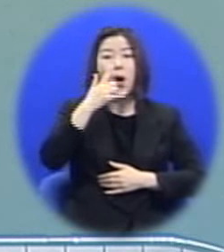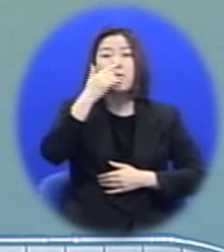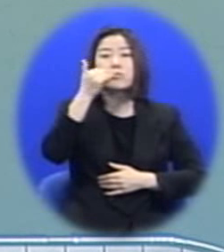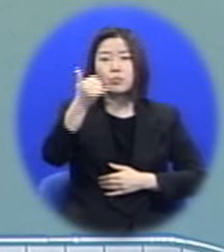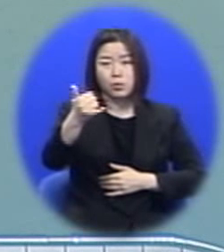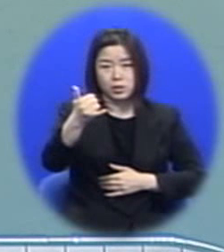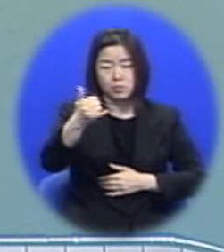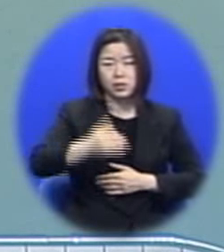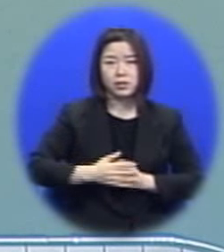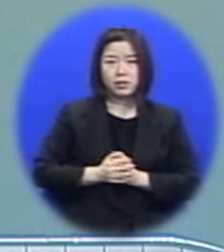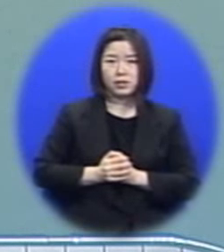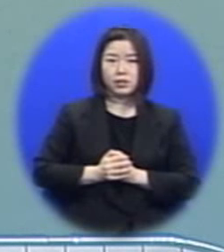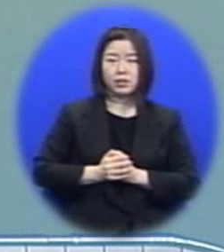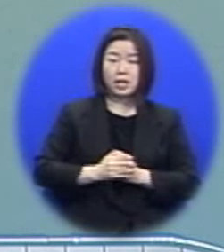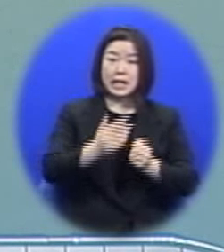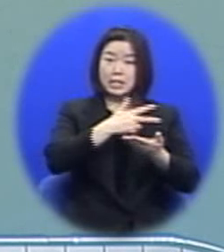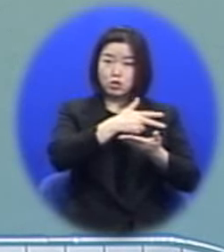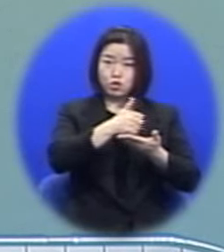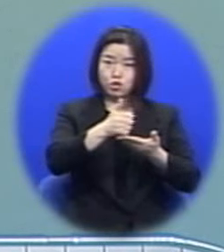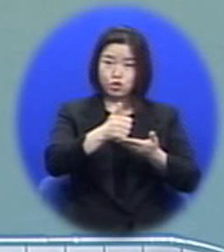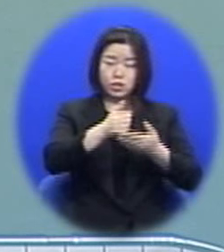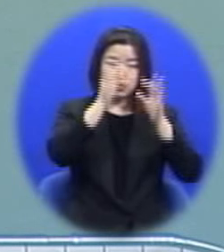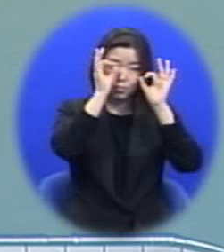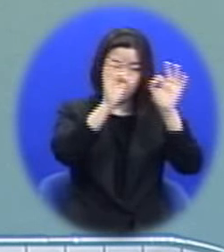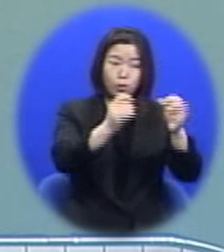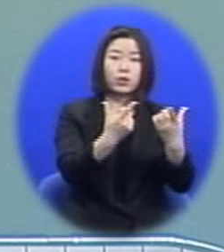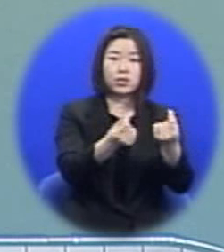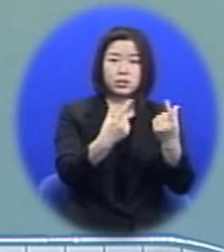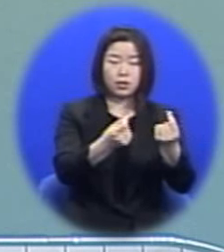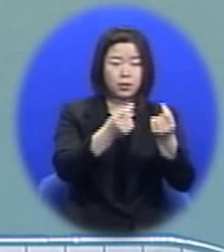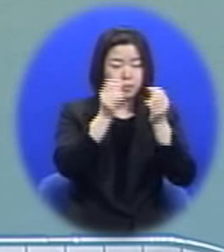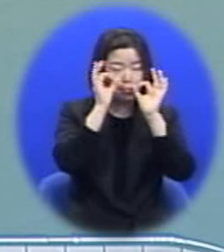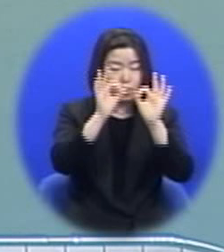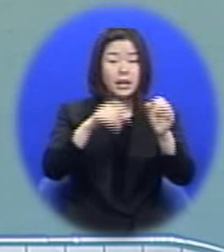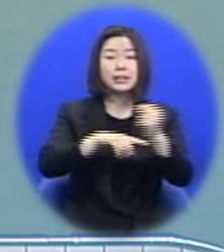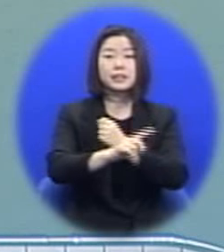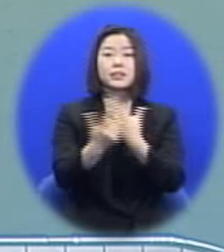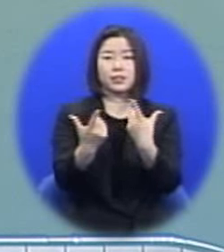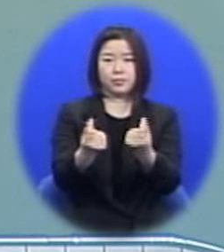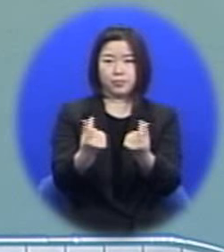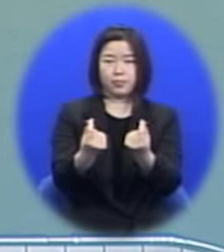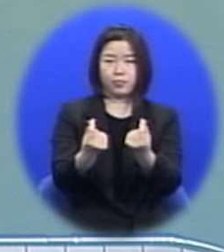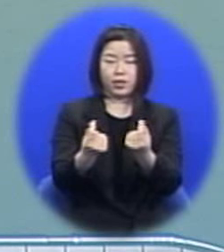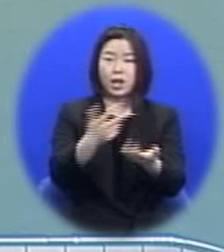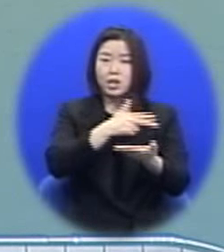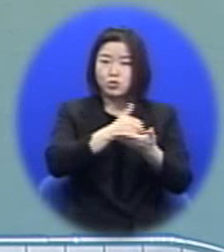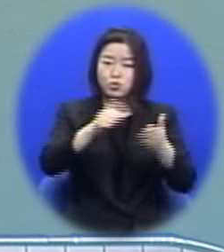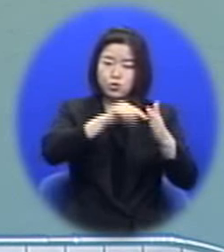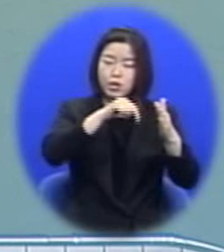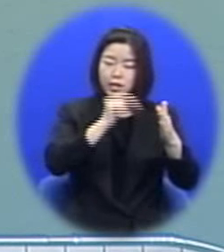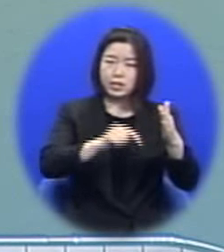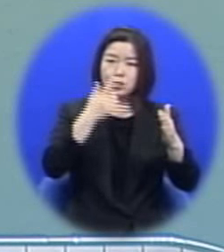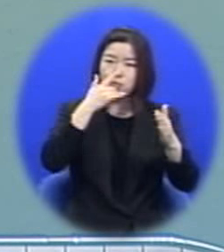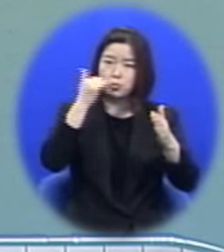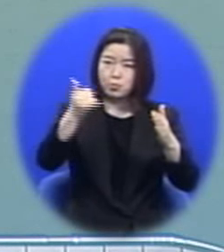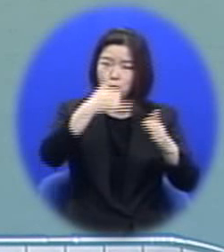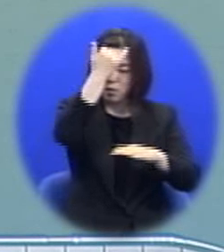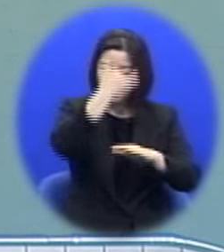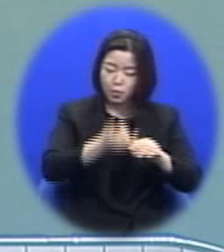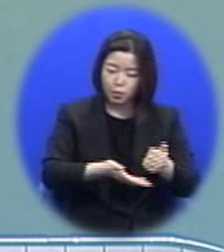부모님을 주님을 보는 것처럼 그렇게 보라는 뜻이구나. 주 안에서 부모를